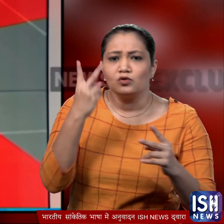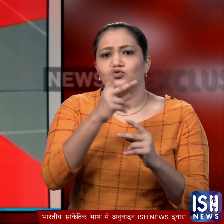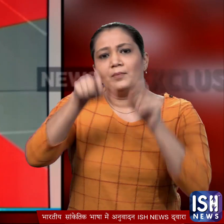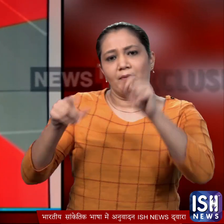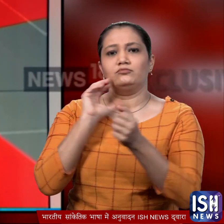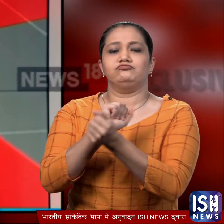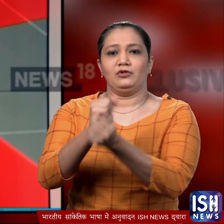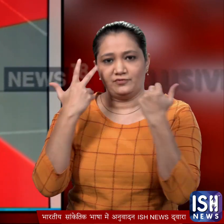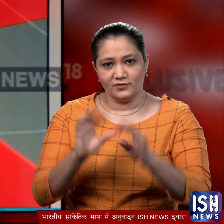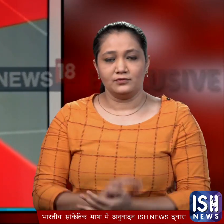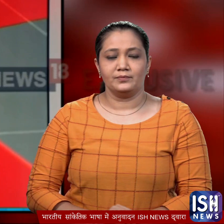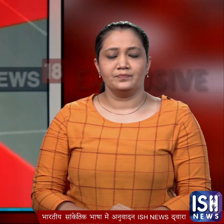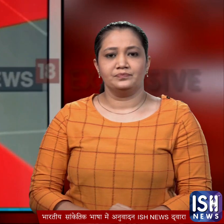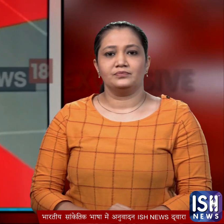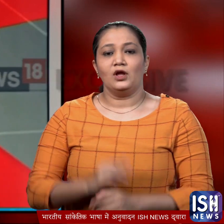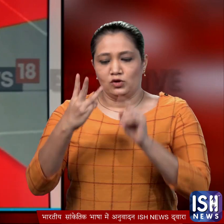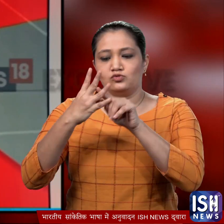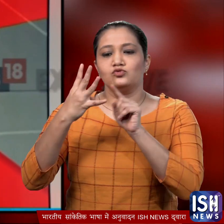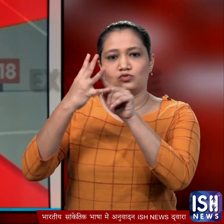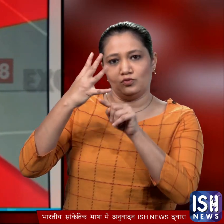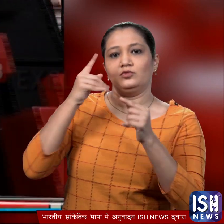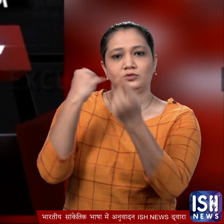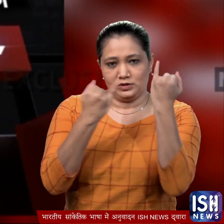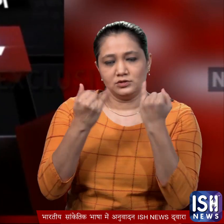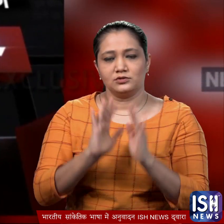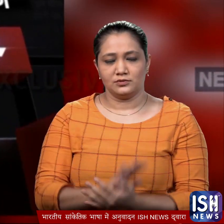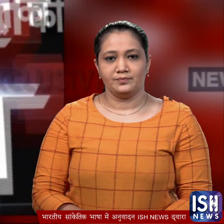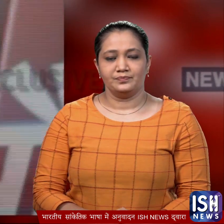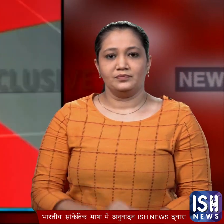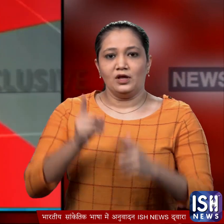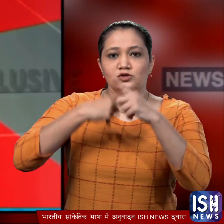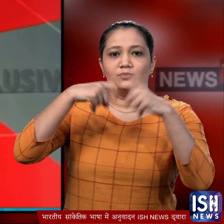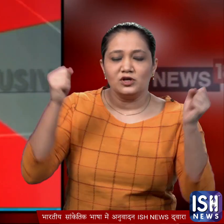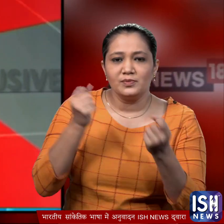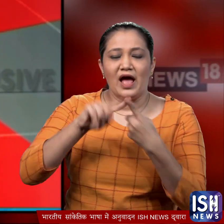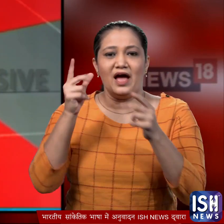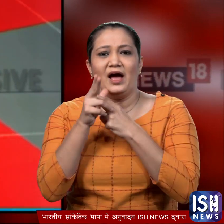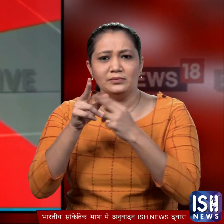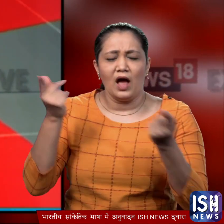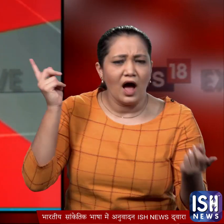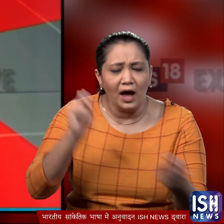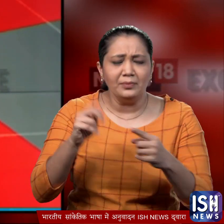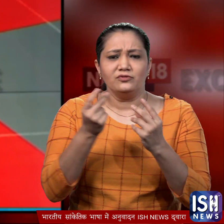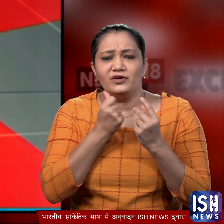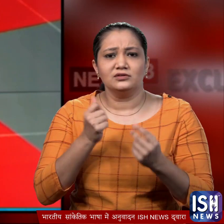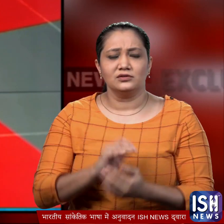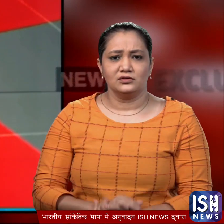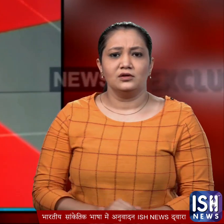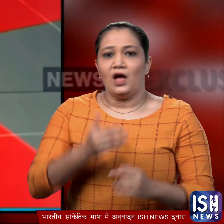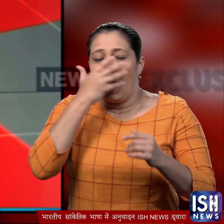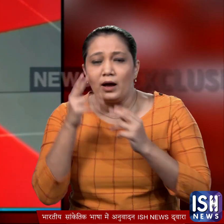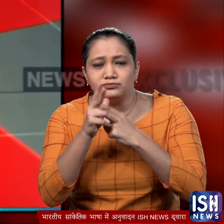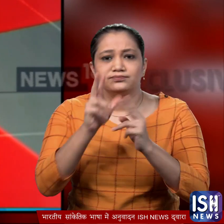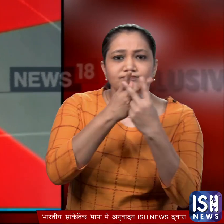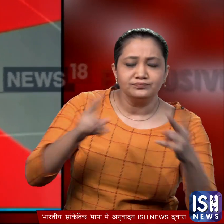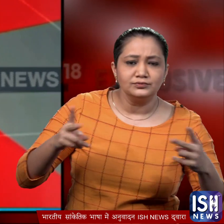पर 2 आरोपियों को गिरफ्तार कर लिया, जबकि 2 की तलाश में वो जुटी है। जम्मू कश्मीर में सुरक्षा बल की ताबड़तोड़ कार्रवाई से बौखलाए